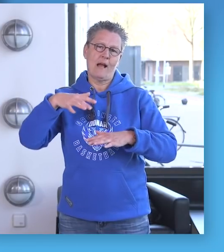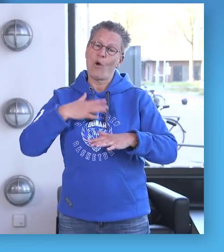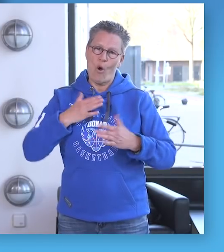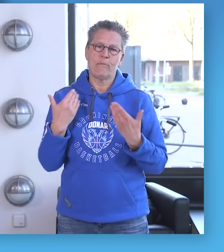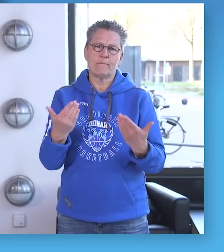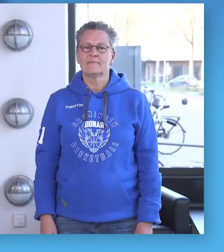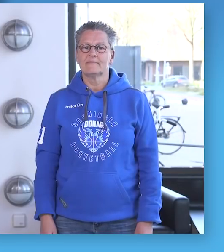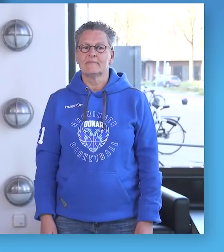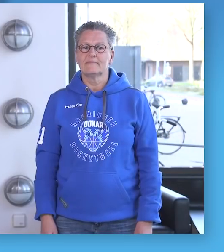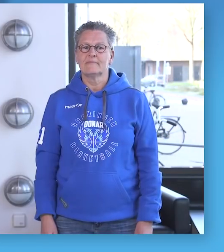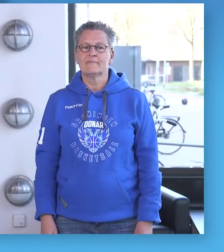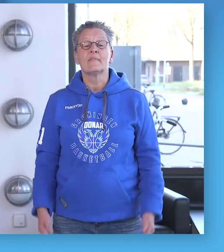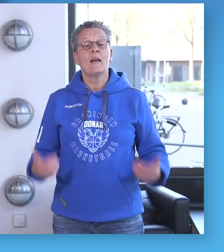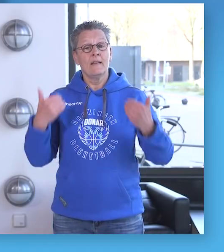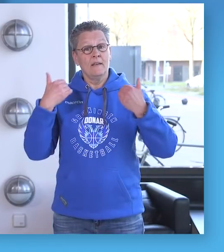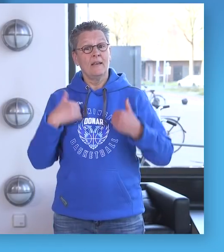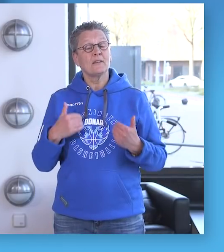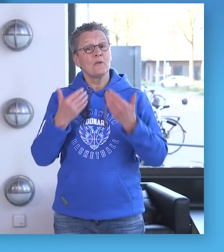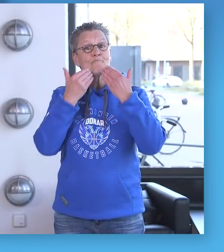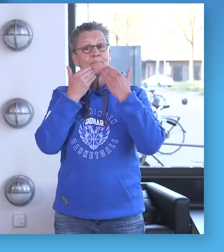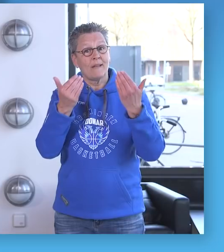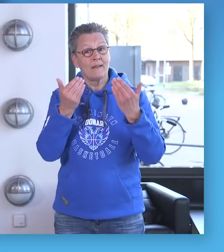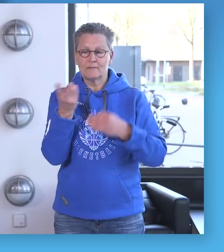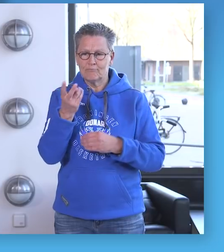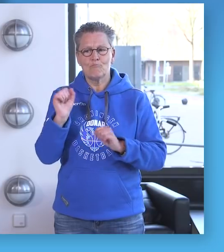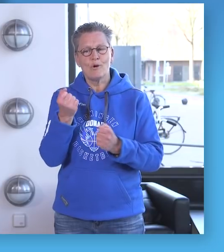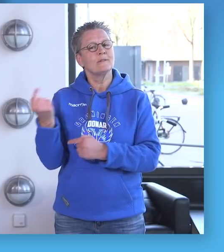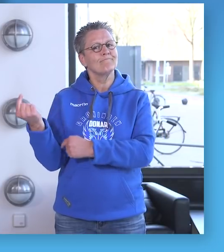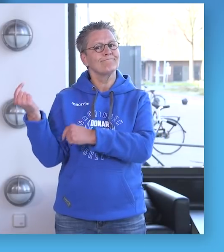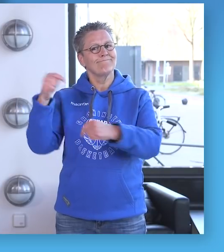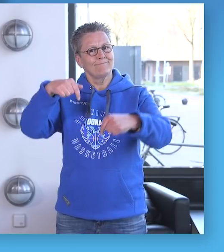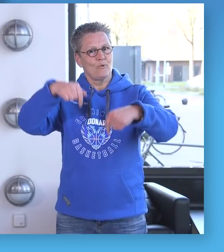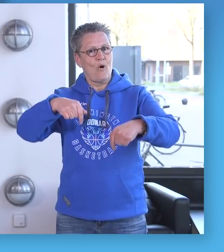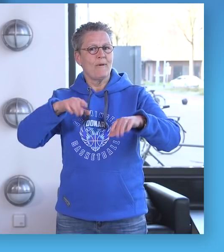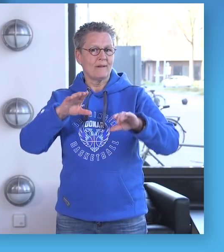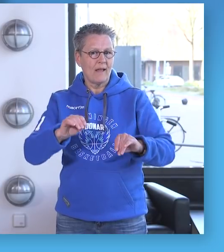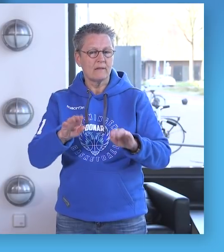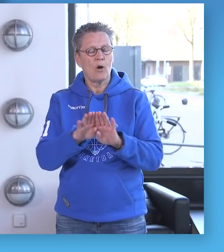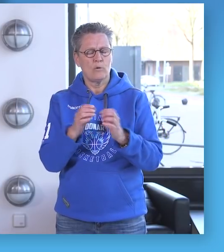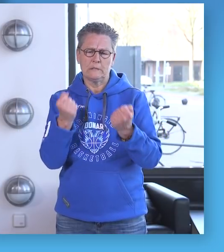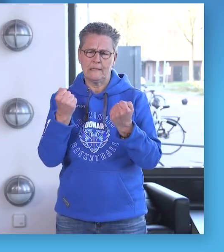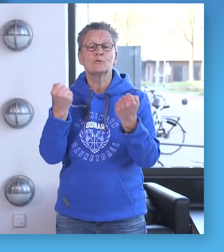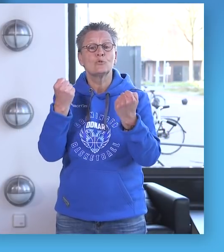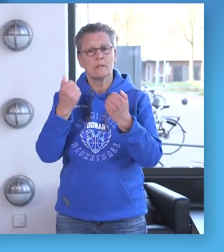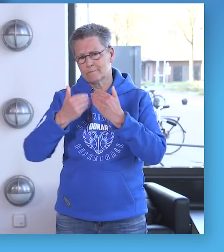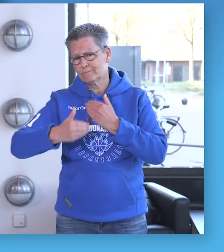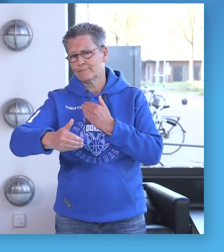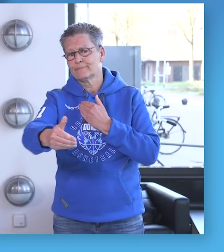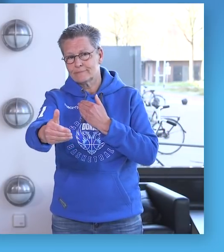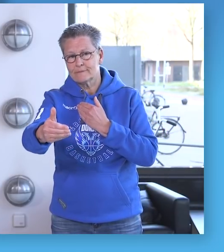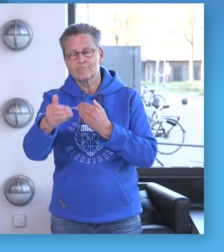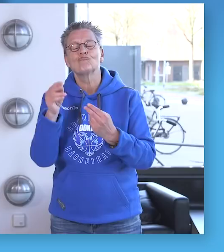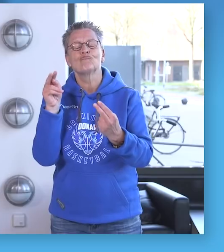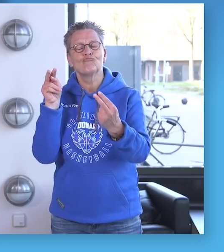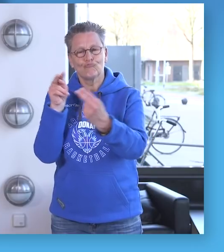een goede zomer. Goed, heren, bedankt dat jullie de moeite hebben genomen hier even naartoe te komen. En natuurlijk ook sterkte en succes voor de komende periode. We zien